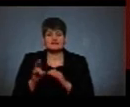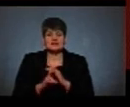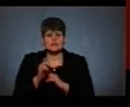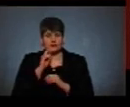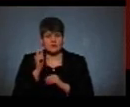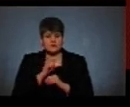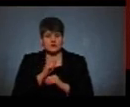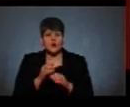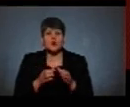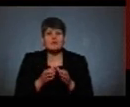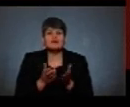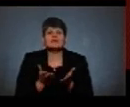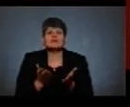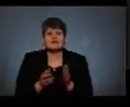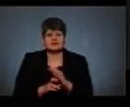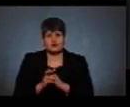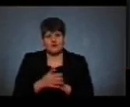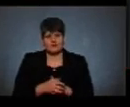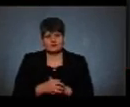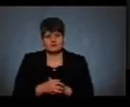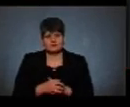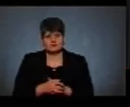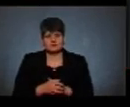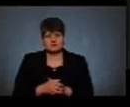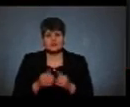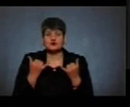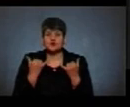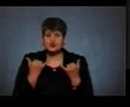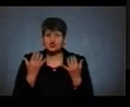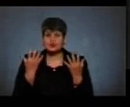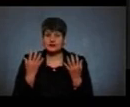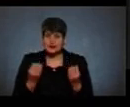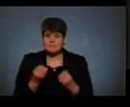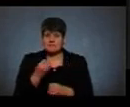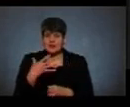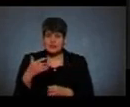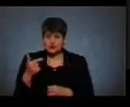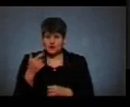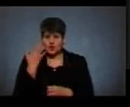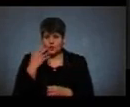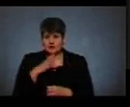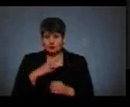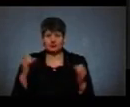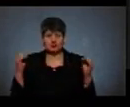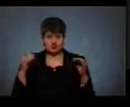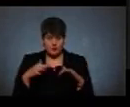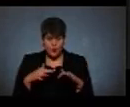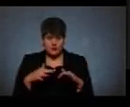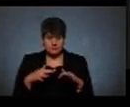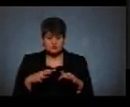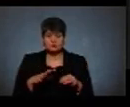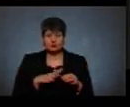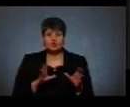України? Громади яких церков? На сьогоднішній день, 15 грудня, коли відбувся собор, то